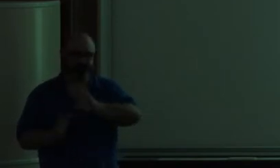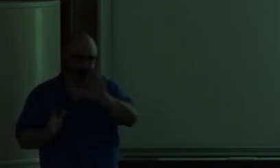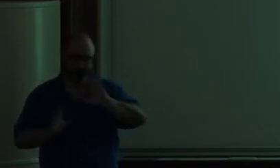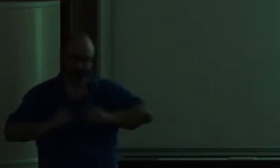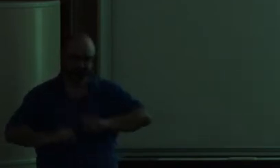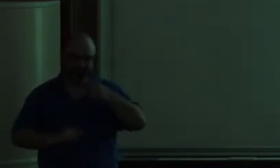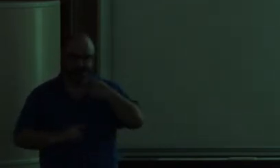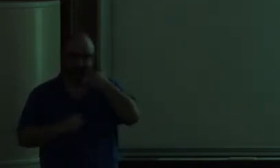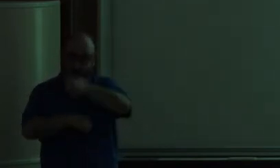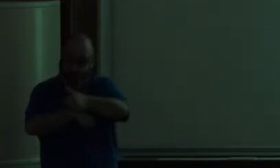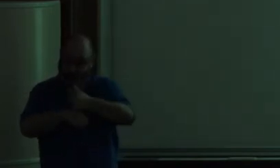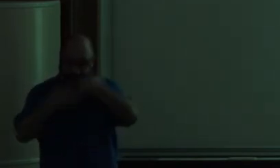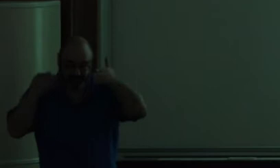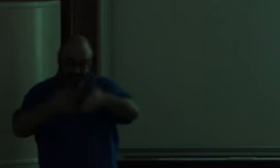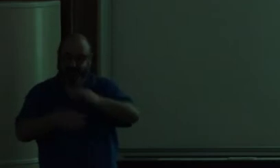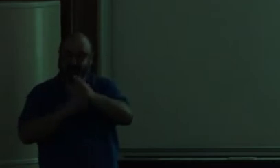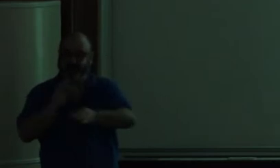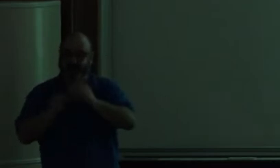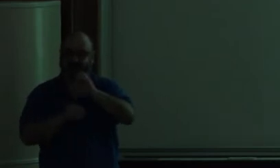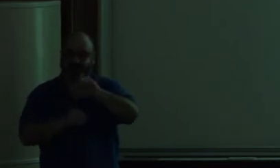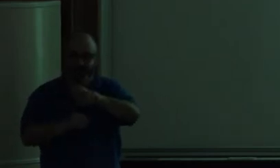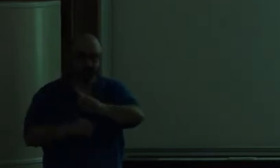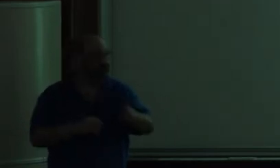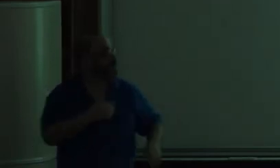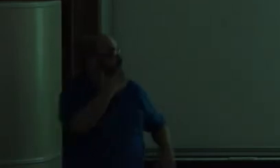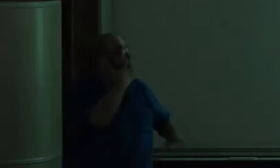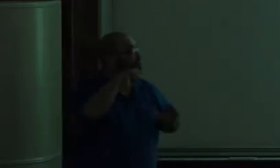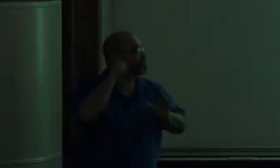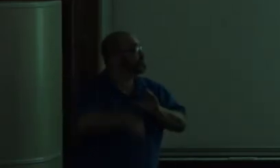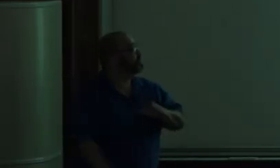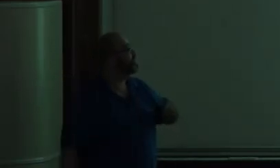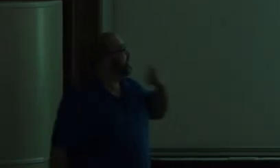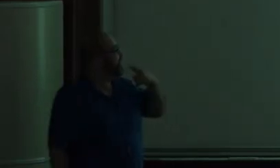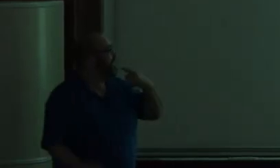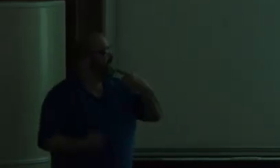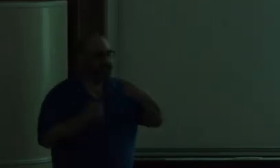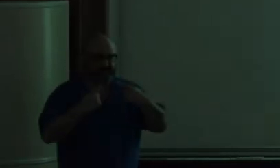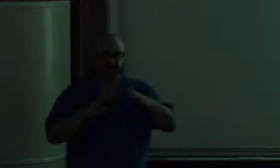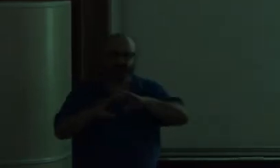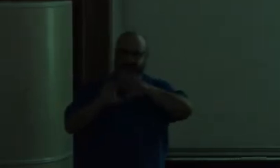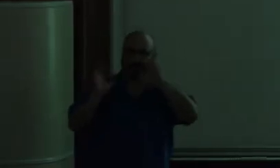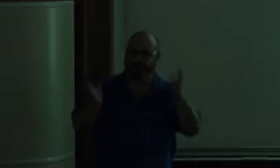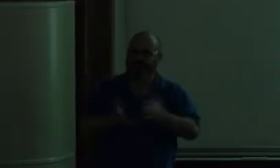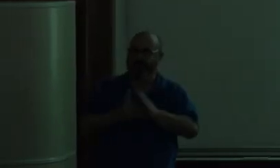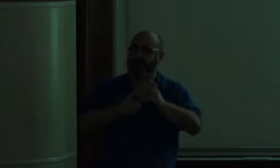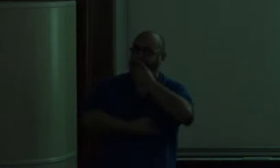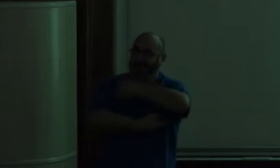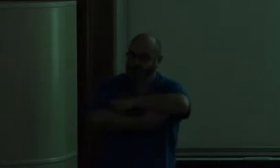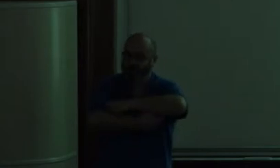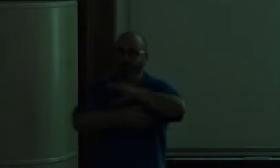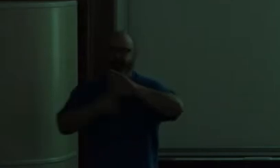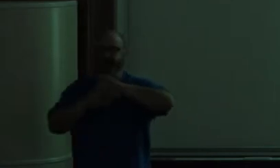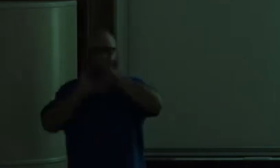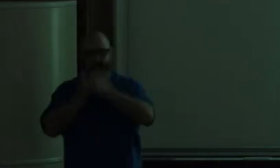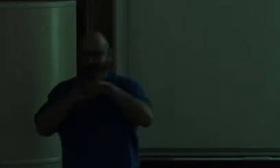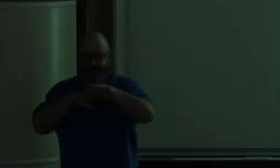suite, on ne va pas parler pendant une heure uniquement de la boucle fort. Hein. On va aller bien plus loin. En fait, on va voir comment le langage entier de Python et tout son écosystème